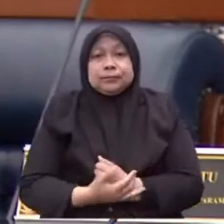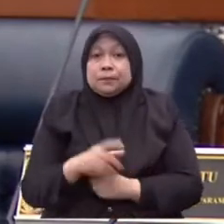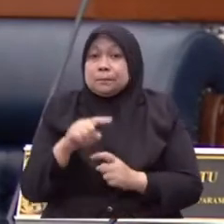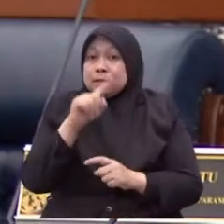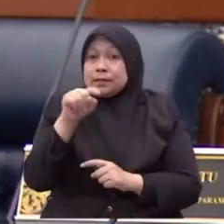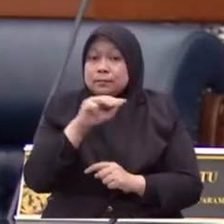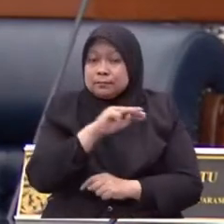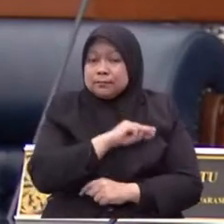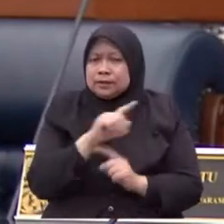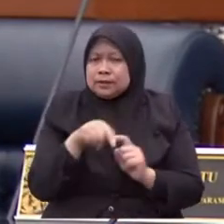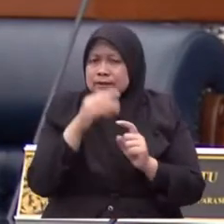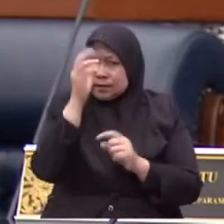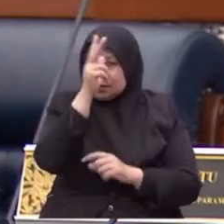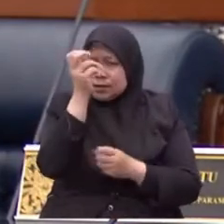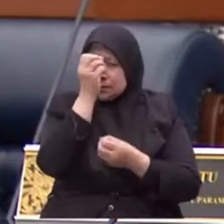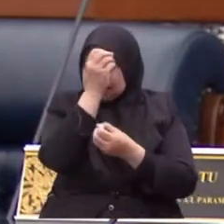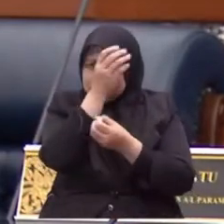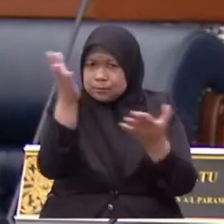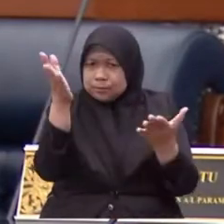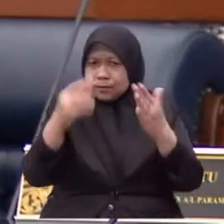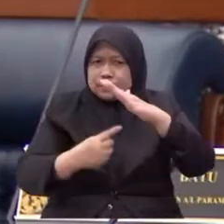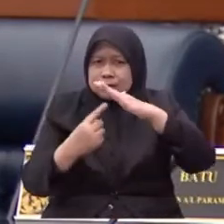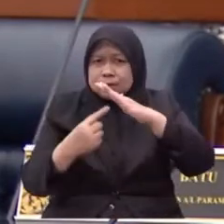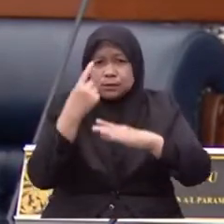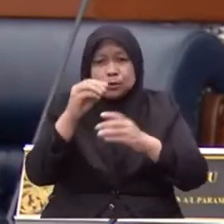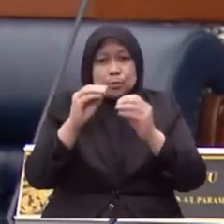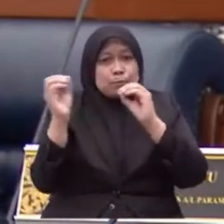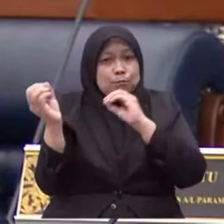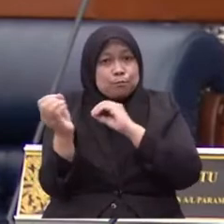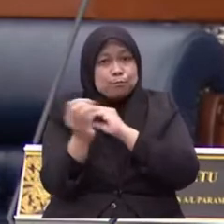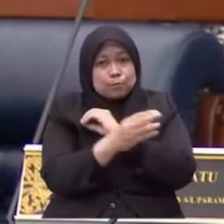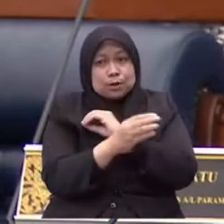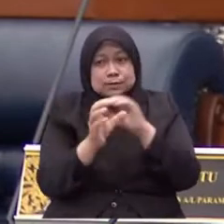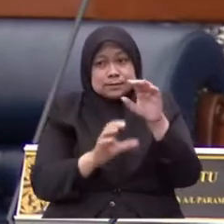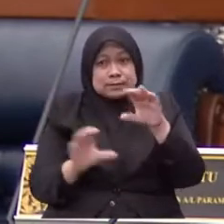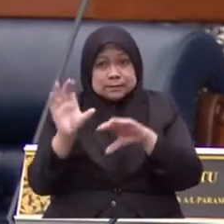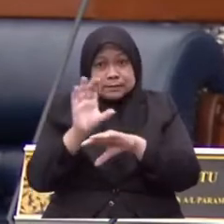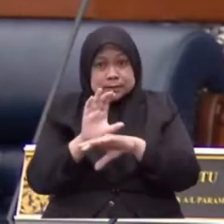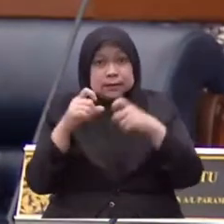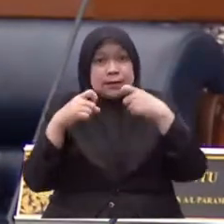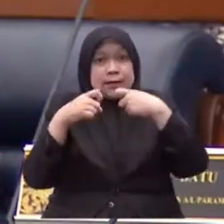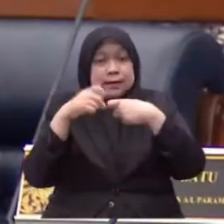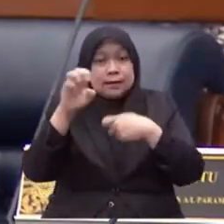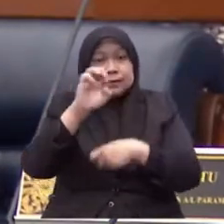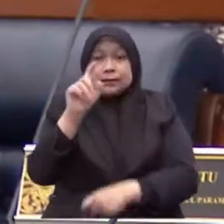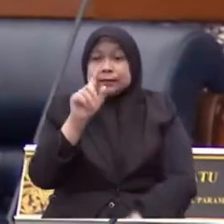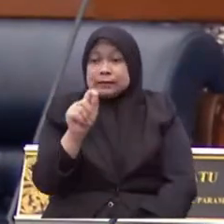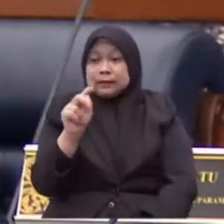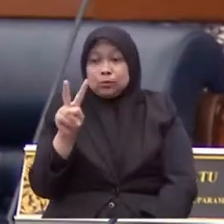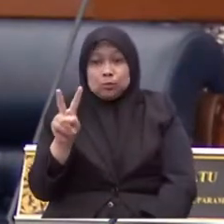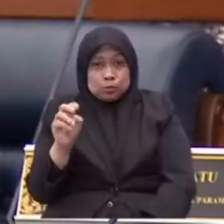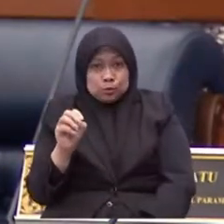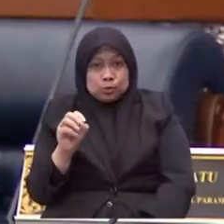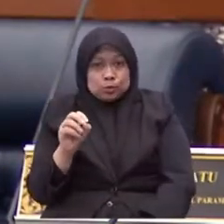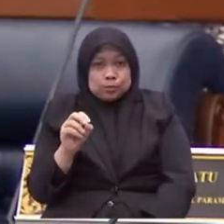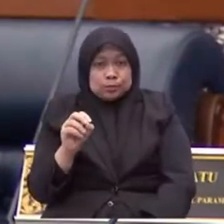apabila kerajaan mengumumkan dasar untuk mansukh subsidi untuk T20